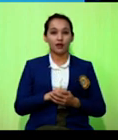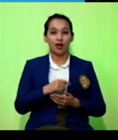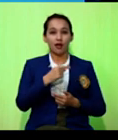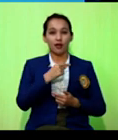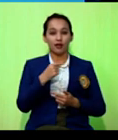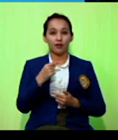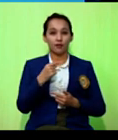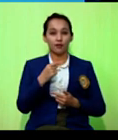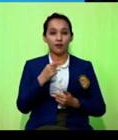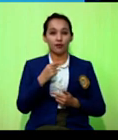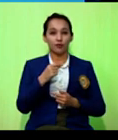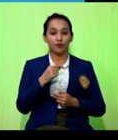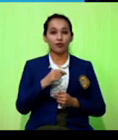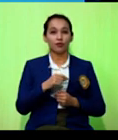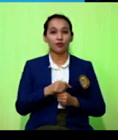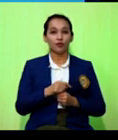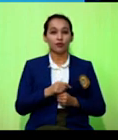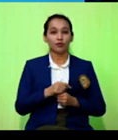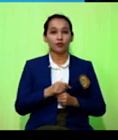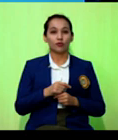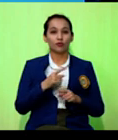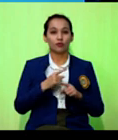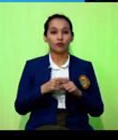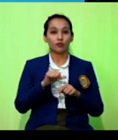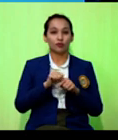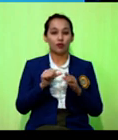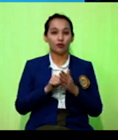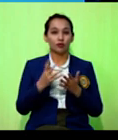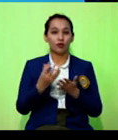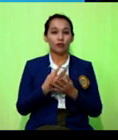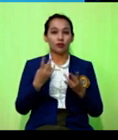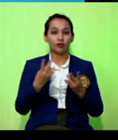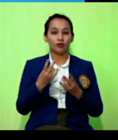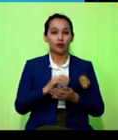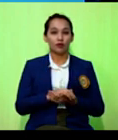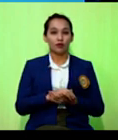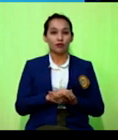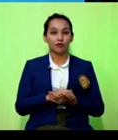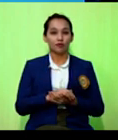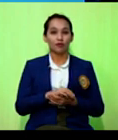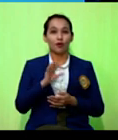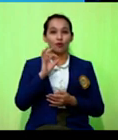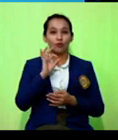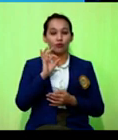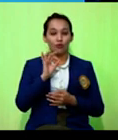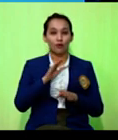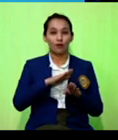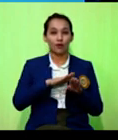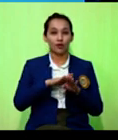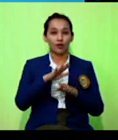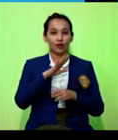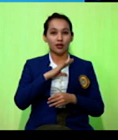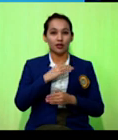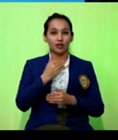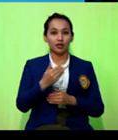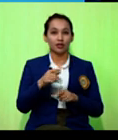bilan 16 ning yig'indisi topiladi. Bu usul bolajonlar to'g'ri usul hisoblanadi. Siz